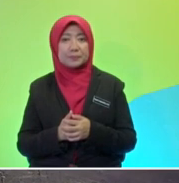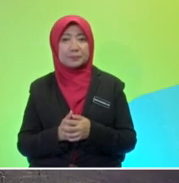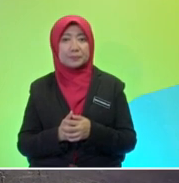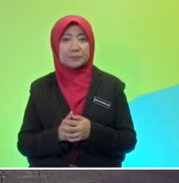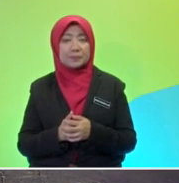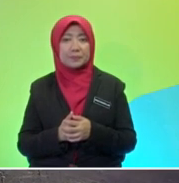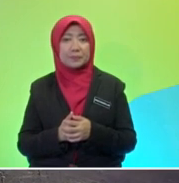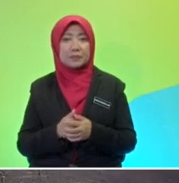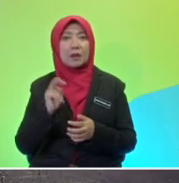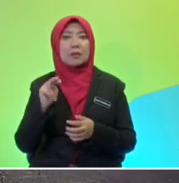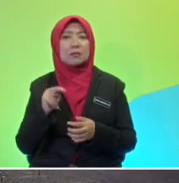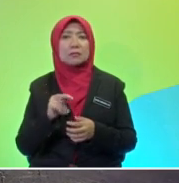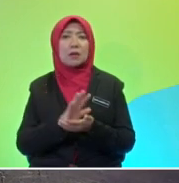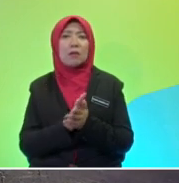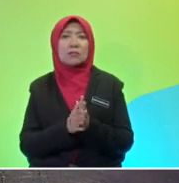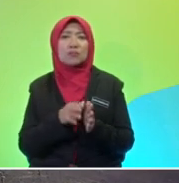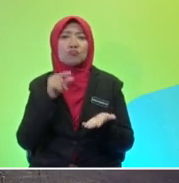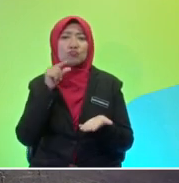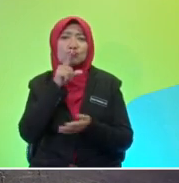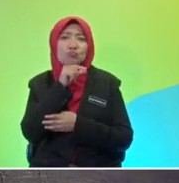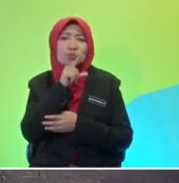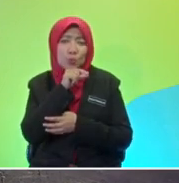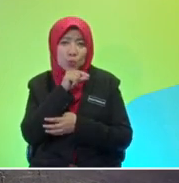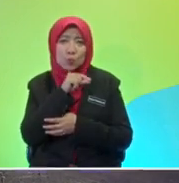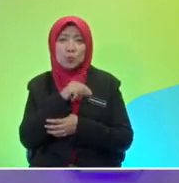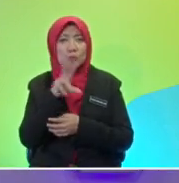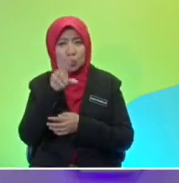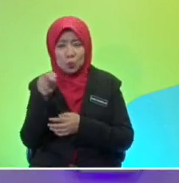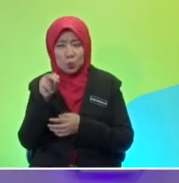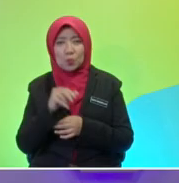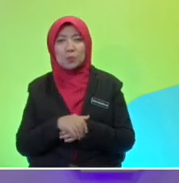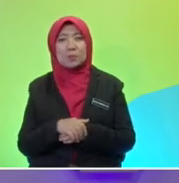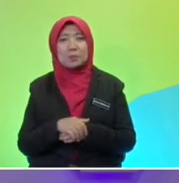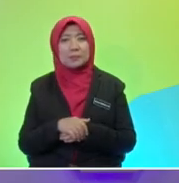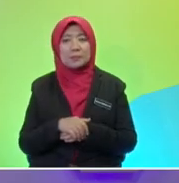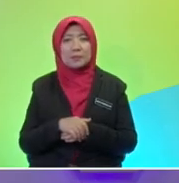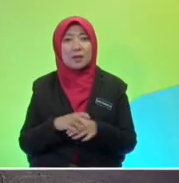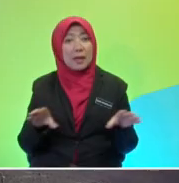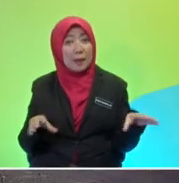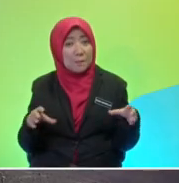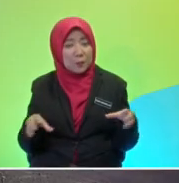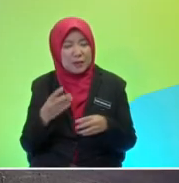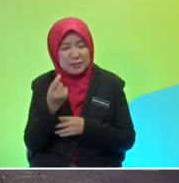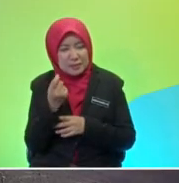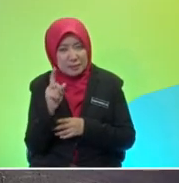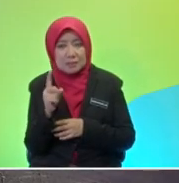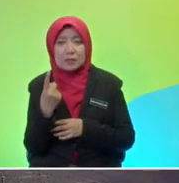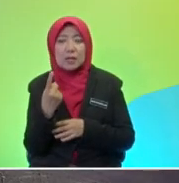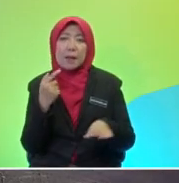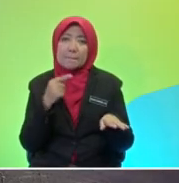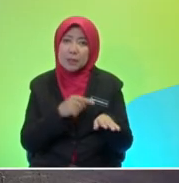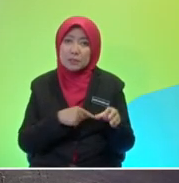nih nanti jadi burung nah tuh ah gini oh sikit-dikit aja bilang masuk kita